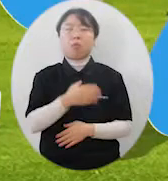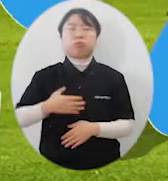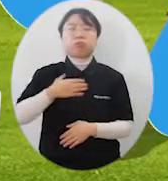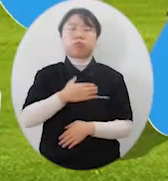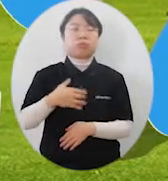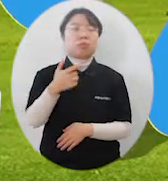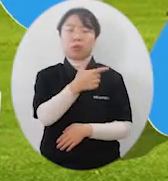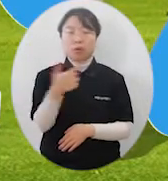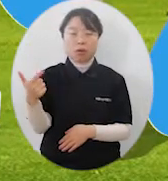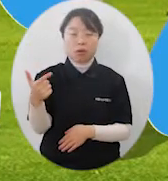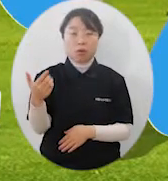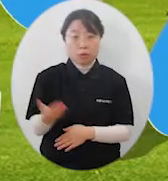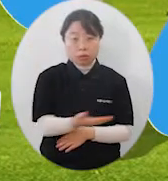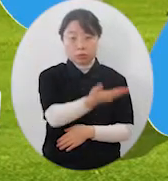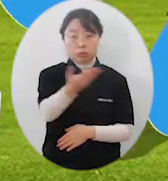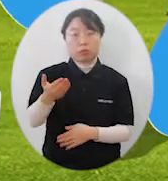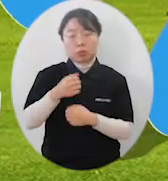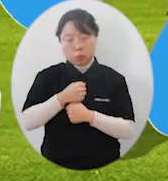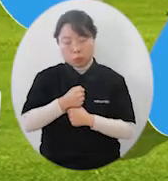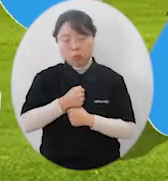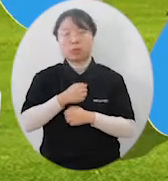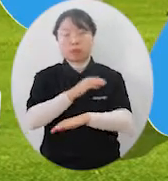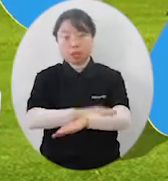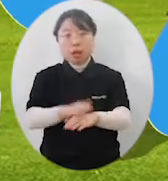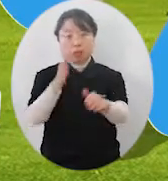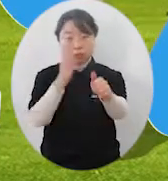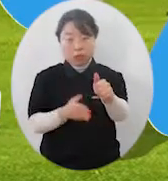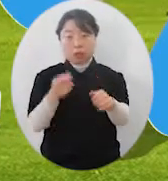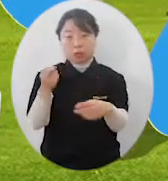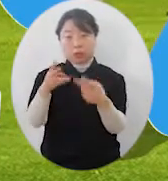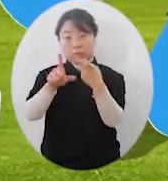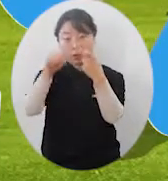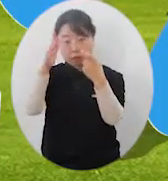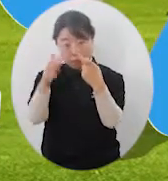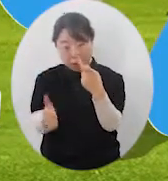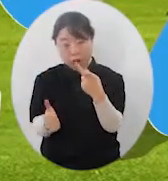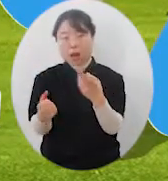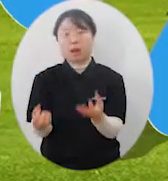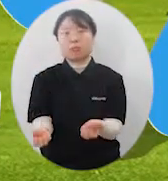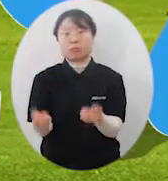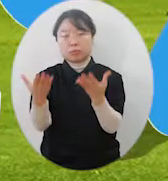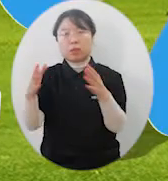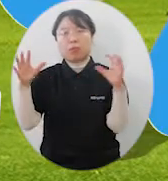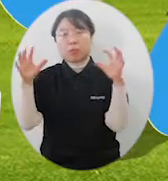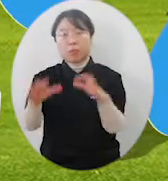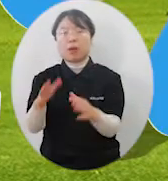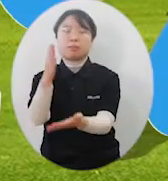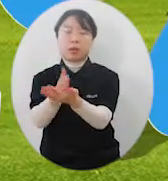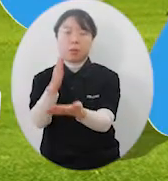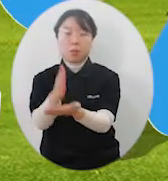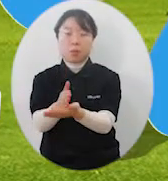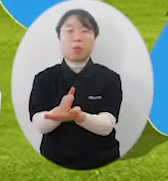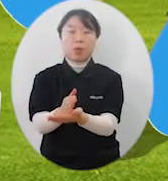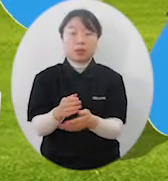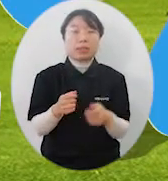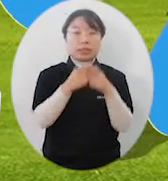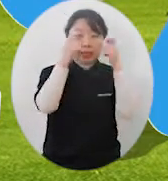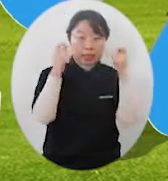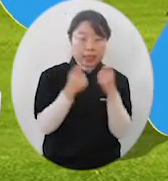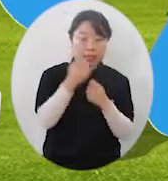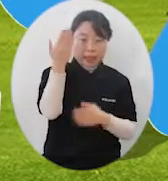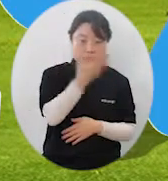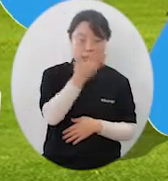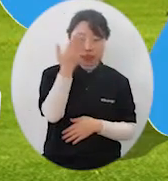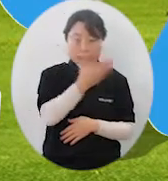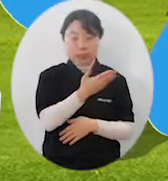시민 여러분 모두 안전한 의왕시를 위해 연말 모임과 외출은 삼가주시고 외출 시 마스크 착용과 개인 위생